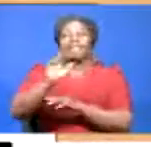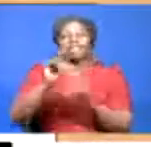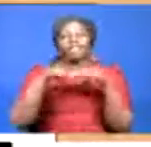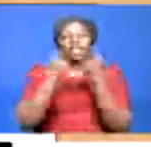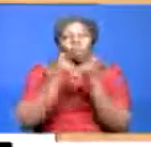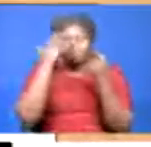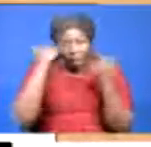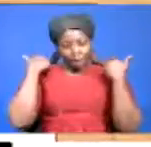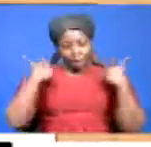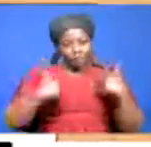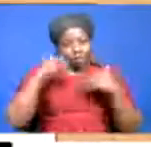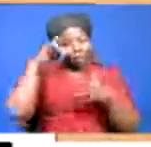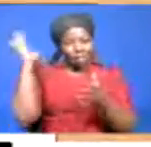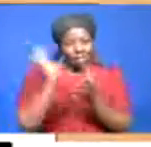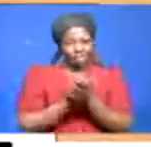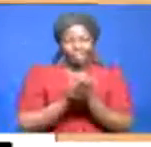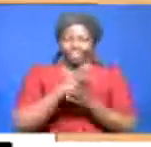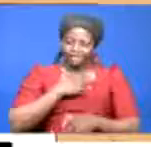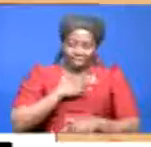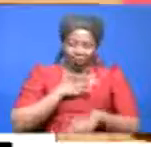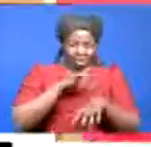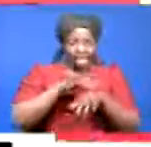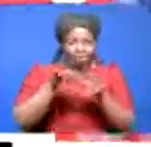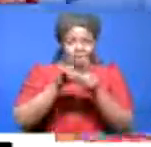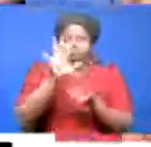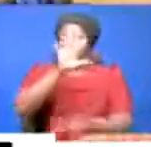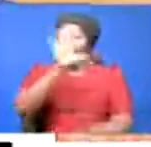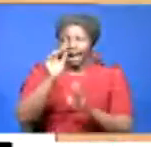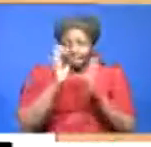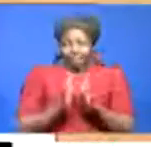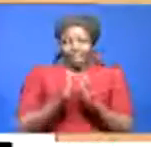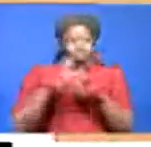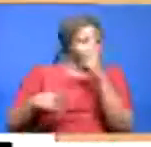na kuamini kwamba ni wakati wetu sisi kama Waafrika kupata kombe hili la dunia. Asante.